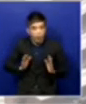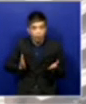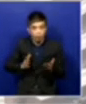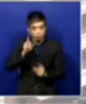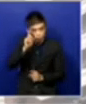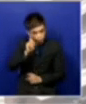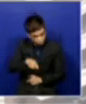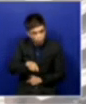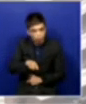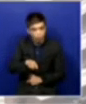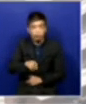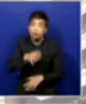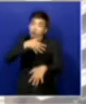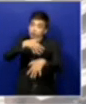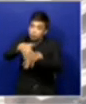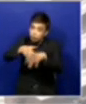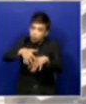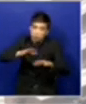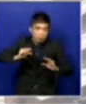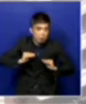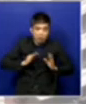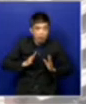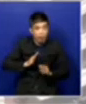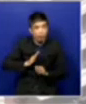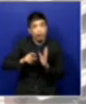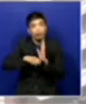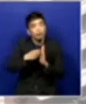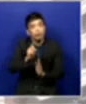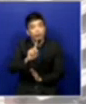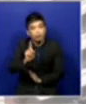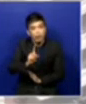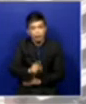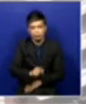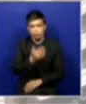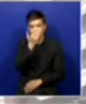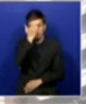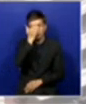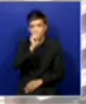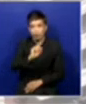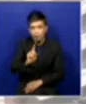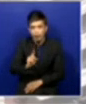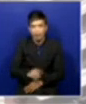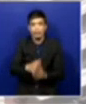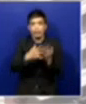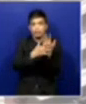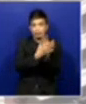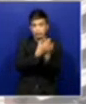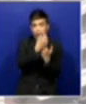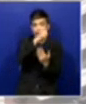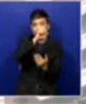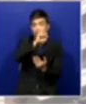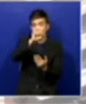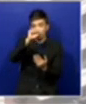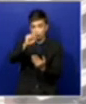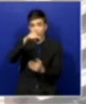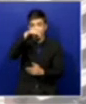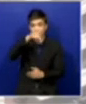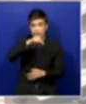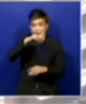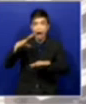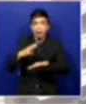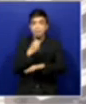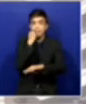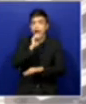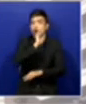พี่น้องประชาชนจะยินยอมได้ยังไงครับก็คือรัฐสภาครับรัฐสภาเป็นศูนย์รวมอำนาจของพี่น้องประชาชนถ้าสภาอ